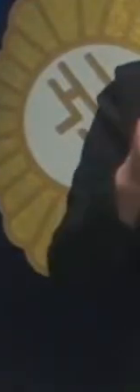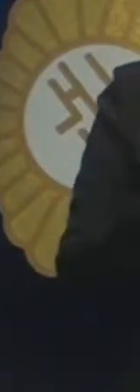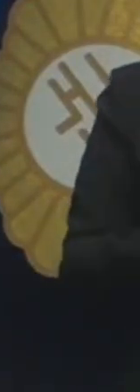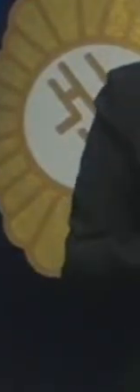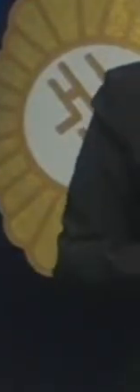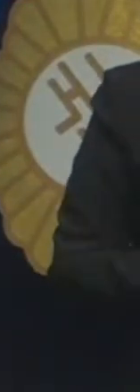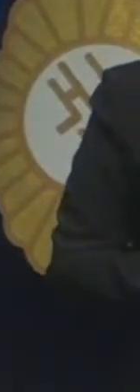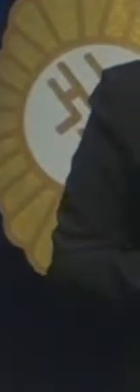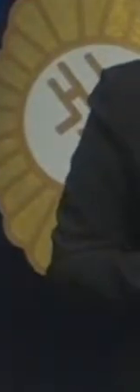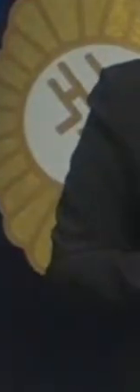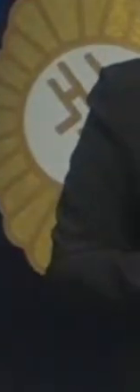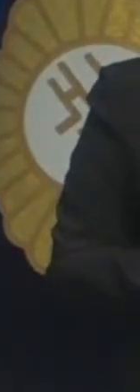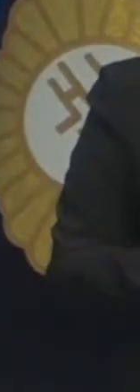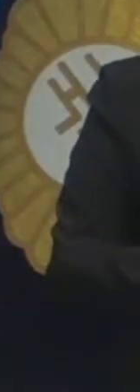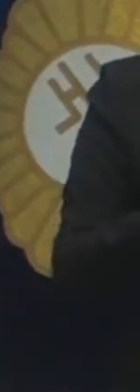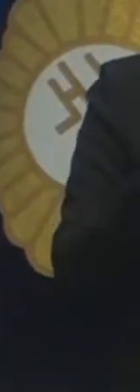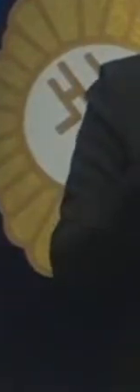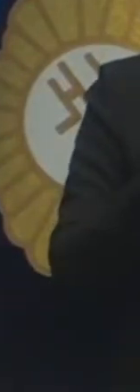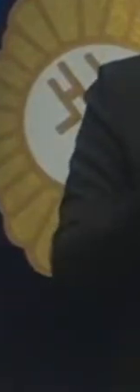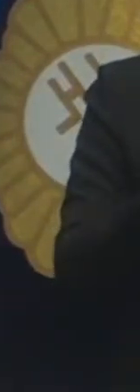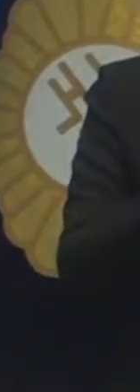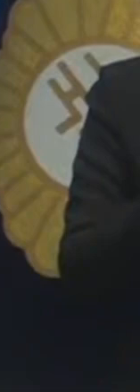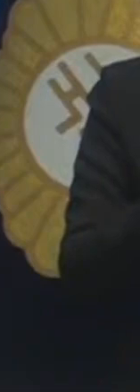안수영 마토노조 홈플러스 집단님 오셨습니다.